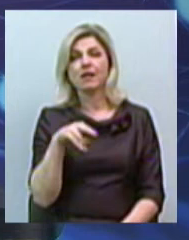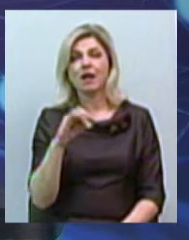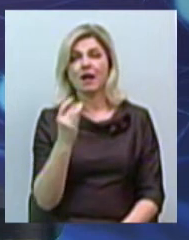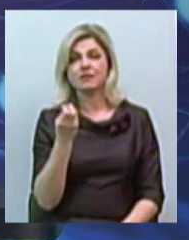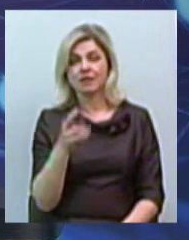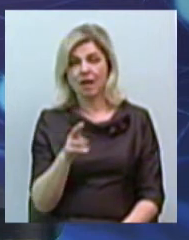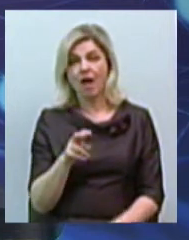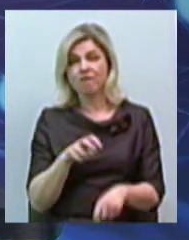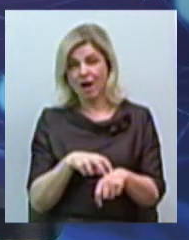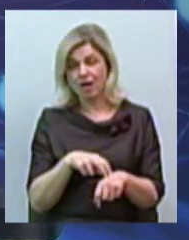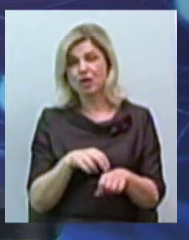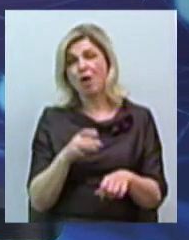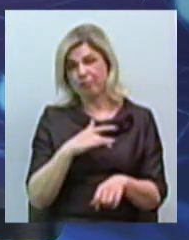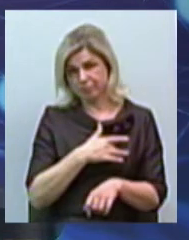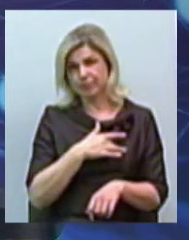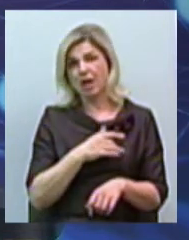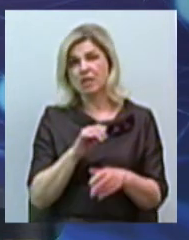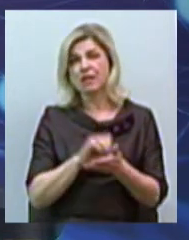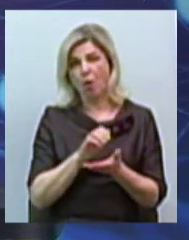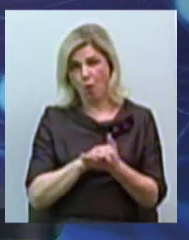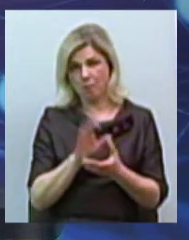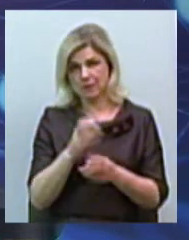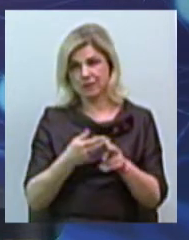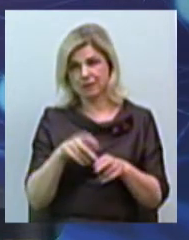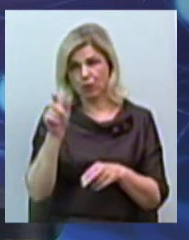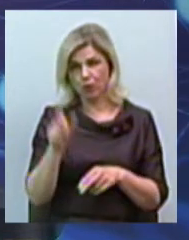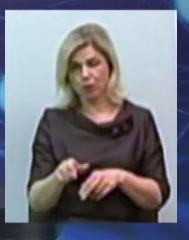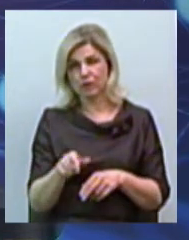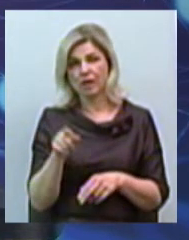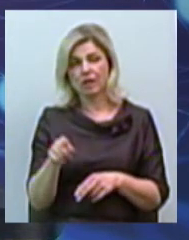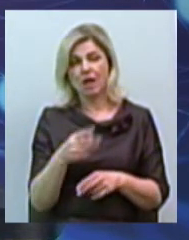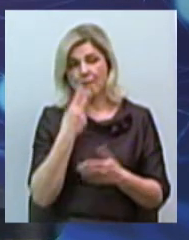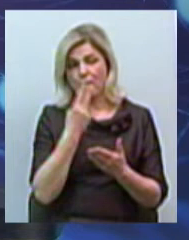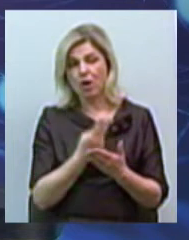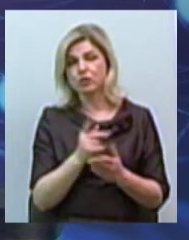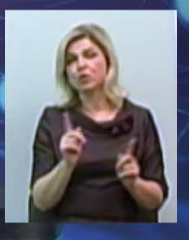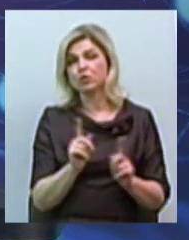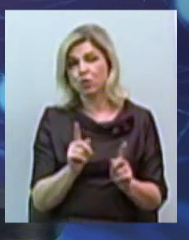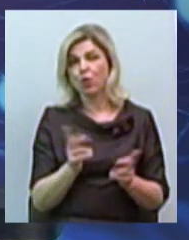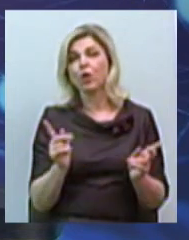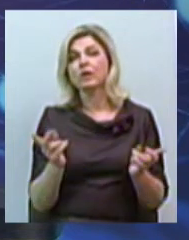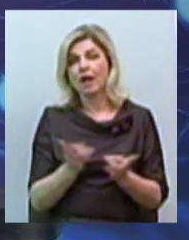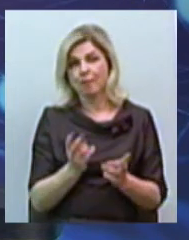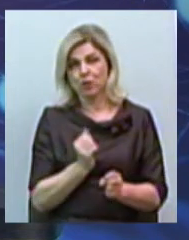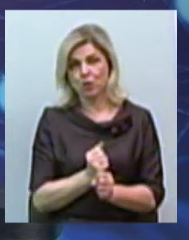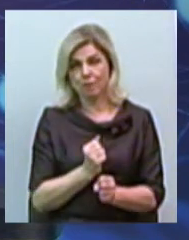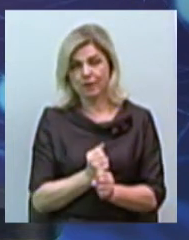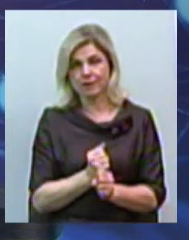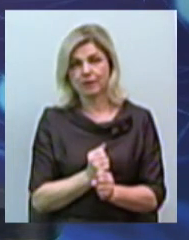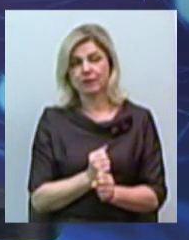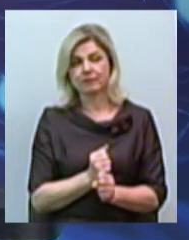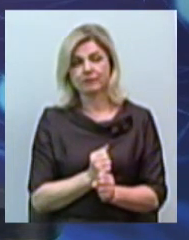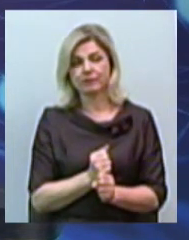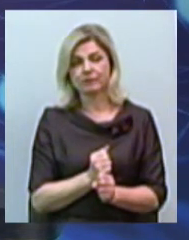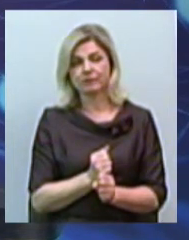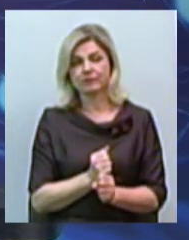цією людиною якийсь лише тиждень. Він порекомендував їй, що потрібно зробити, щоб